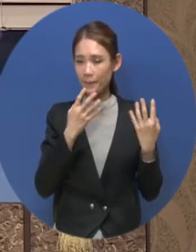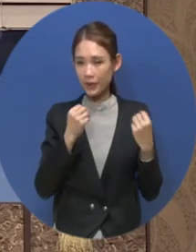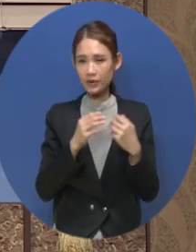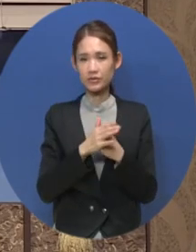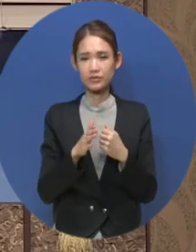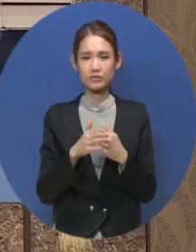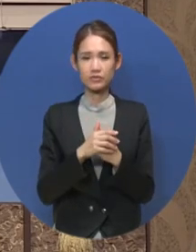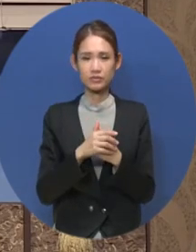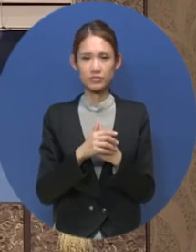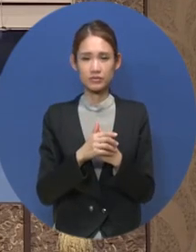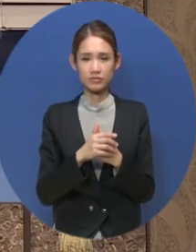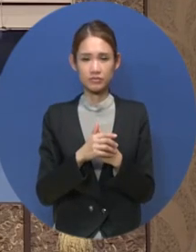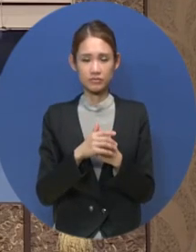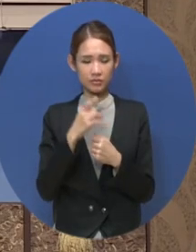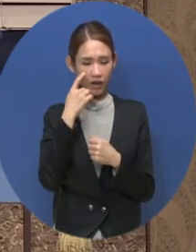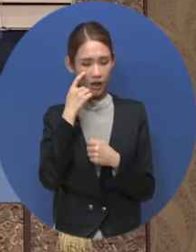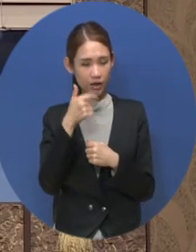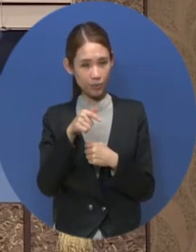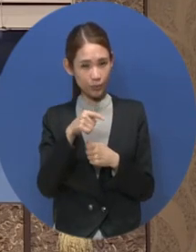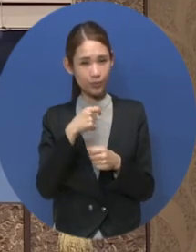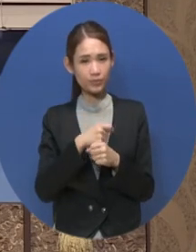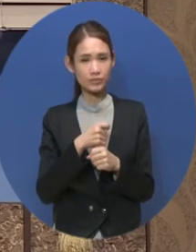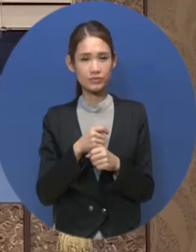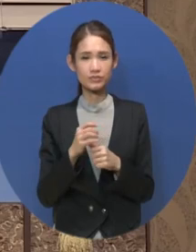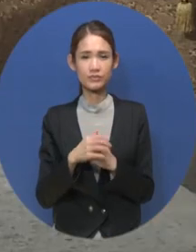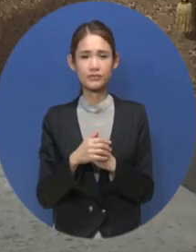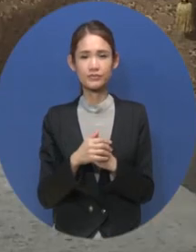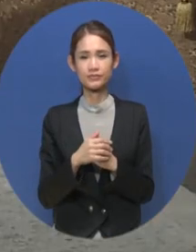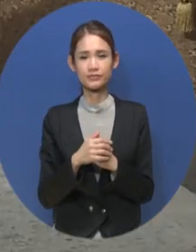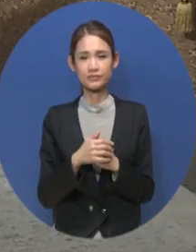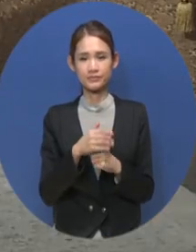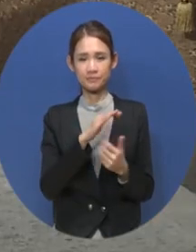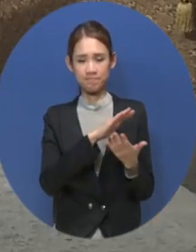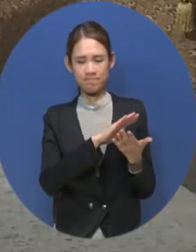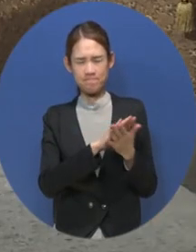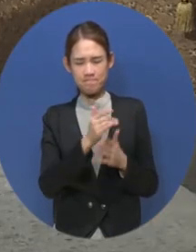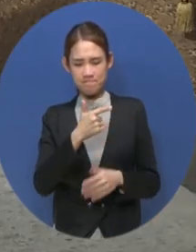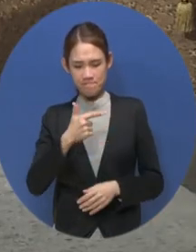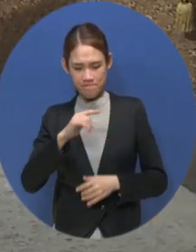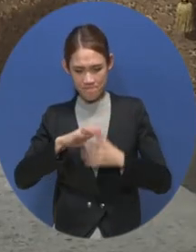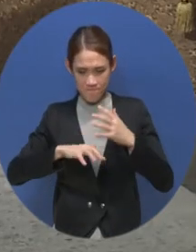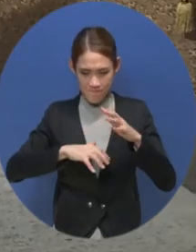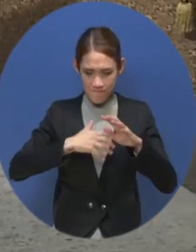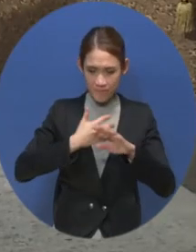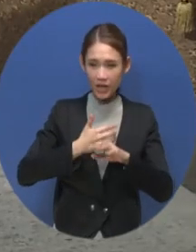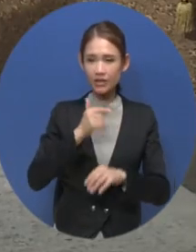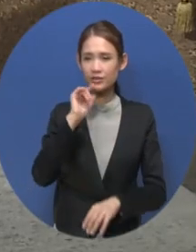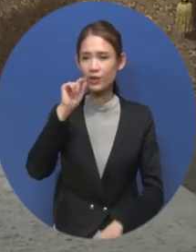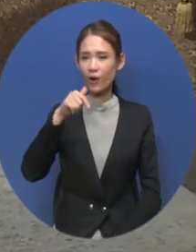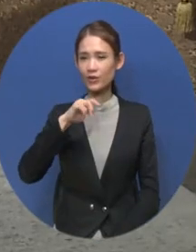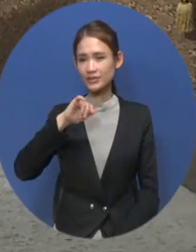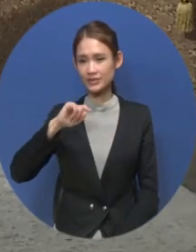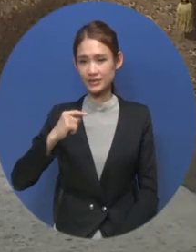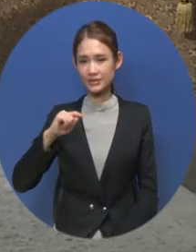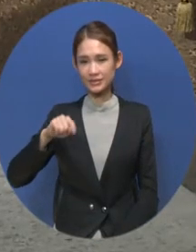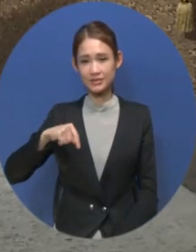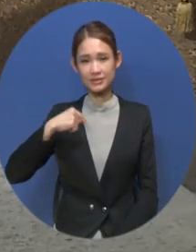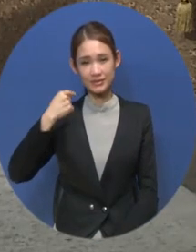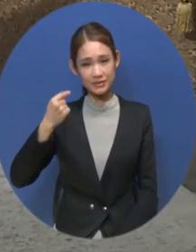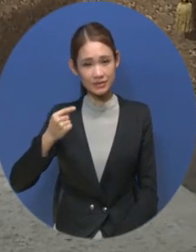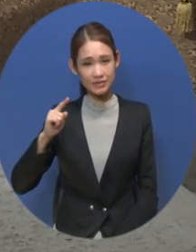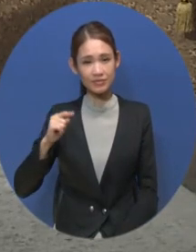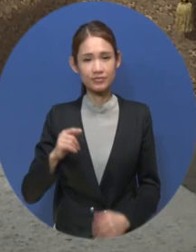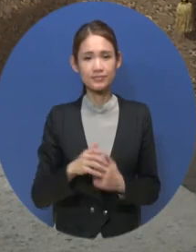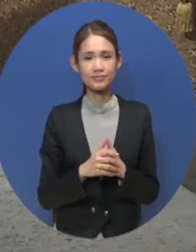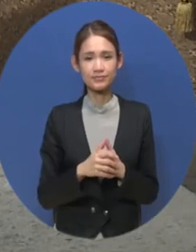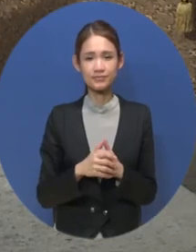그런 부분들을 좀 해보자라는 것이 있었고요. 큰 변화가 느껴지는 단어죠. 혁신. 그리고 그렇습니다. 또 그 다음은 어떤 것이었나요?